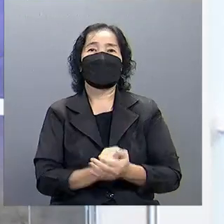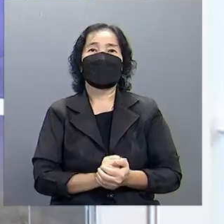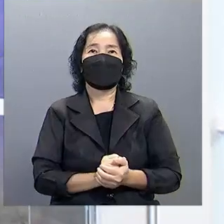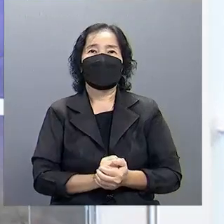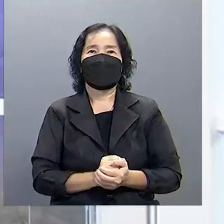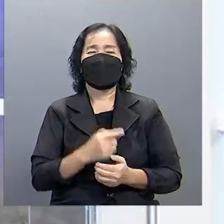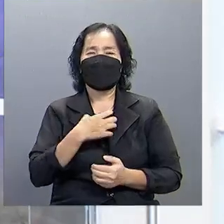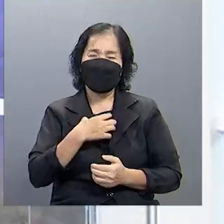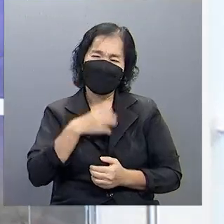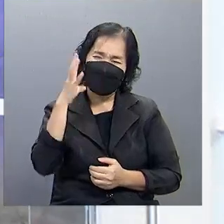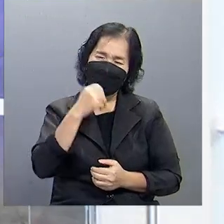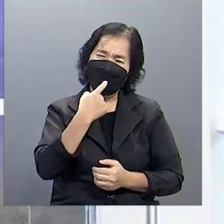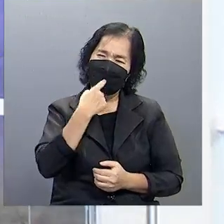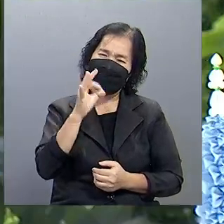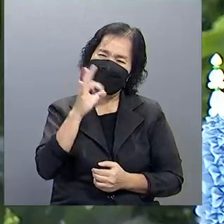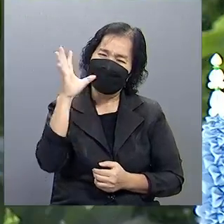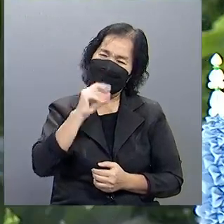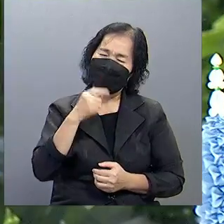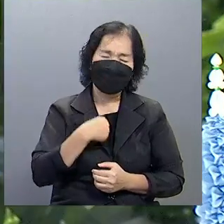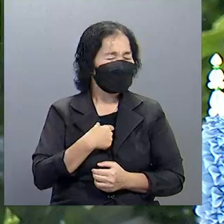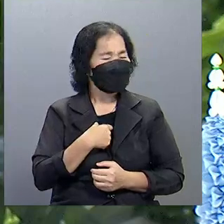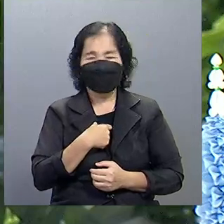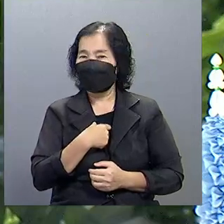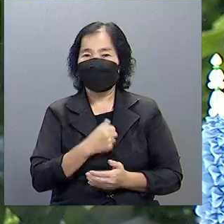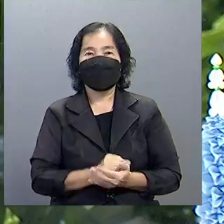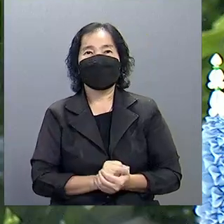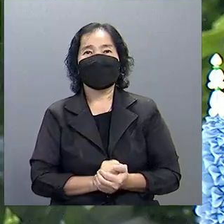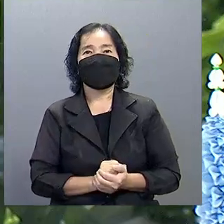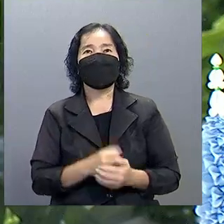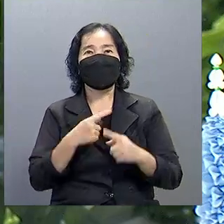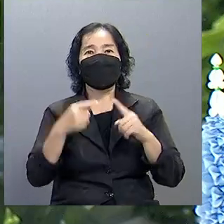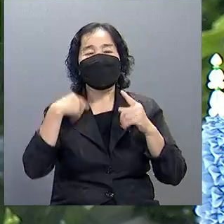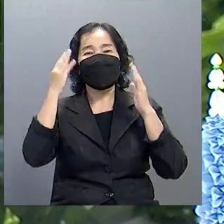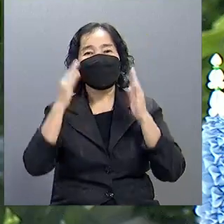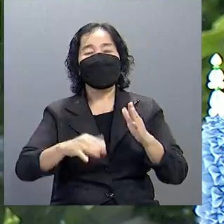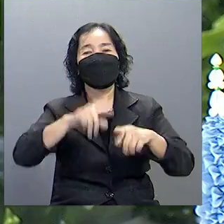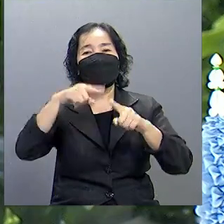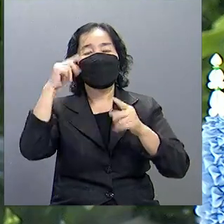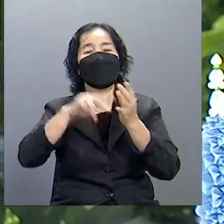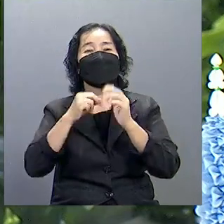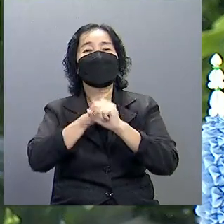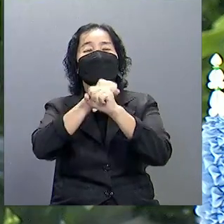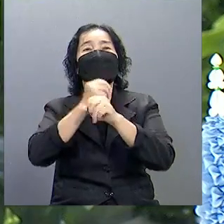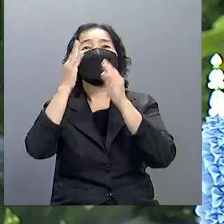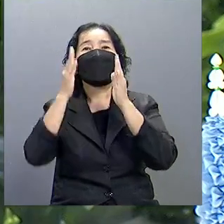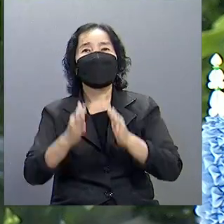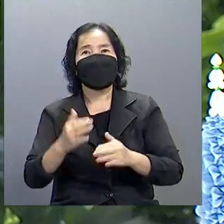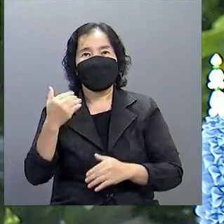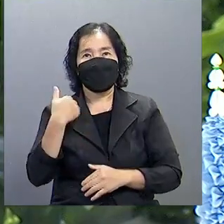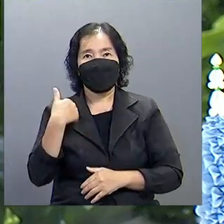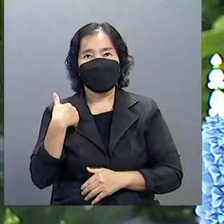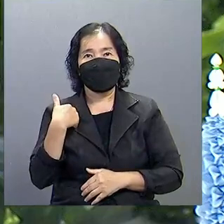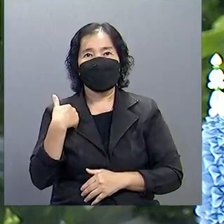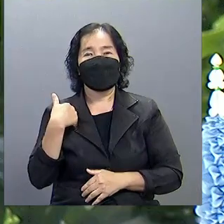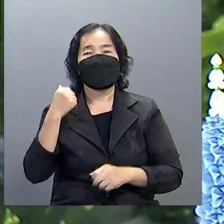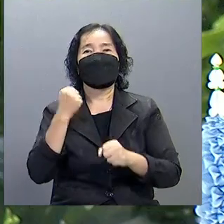ฟ้ากันทำไมอ่ะอันนี้ไม่ค่อยเข้าใจอะสุดท้ายแล้วครับข้อสำคัญที่ 1ห่วงกังวลที่ว่าการคนที่มีพิธีกรรมใช้ยาประเภทนี้ในห้างไทย Manทางความ